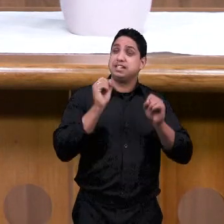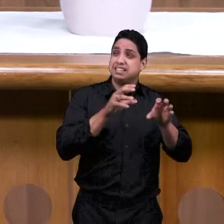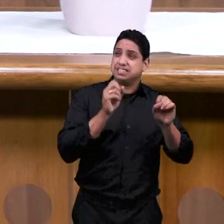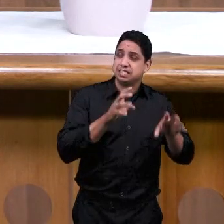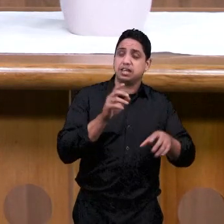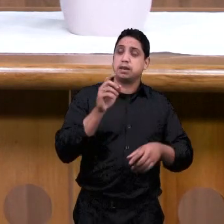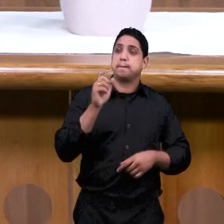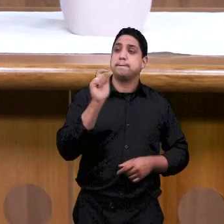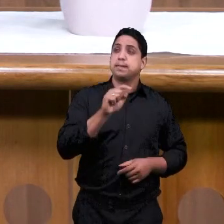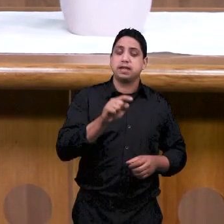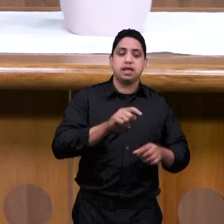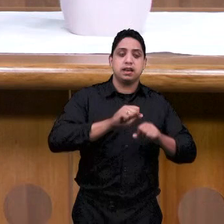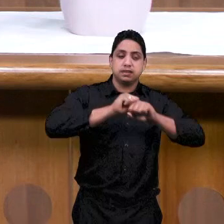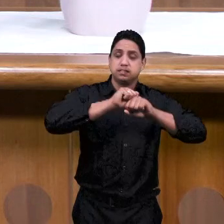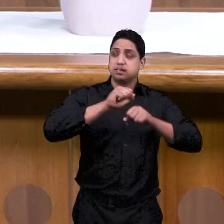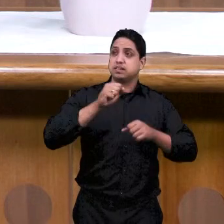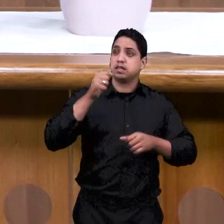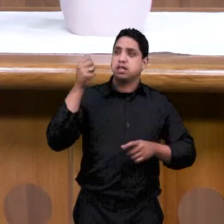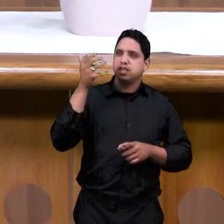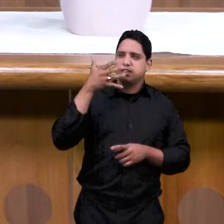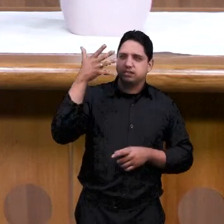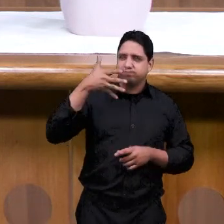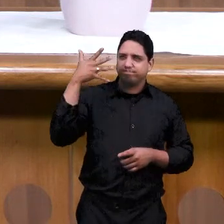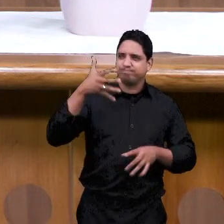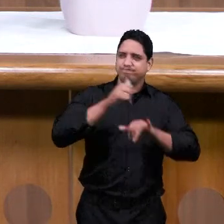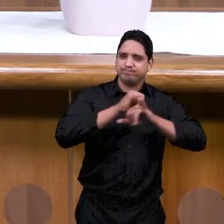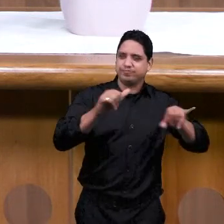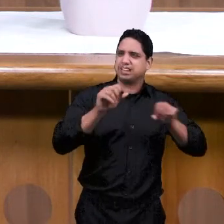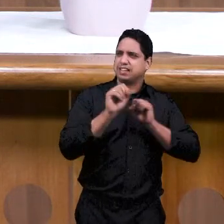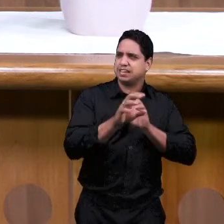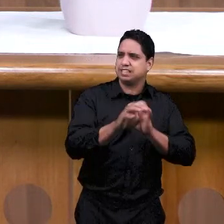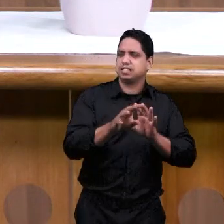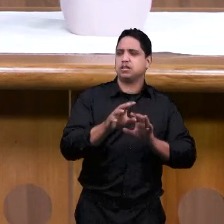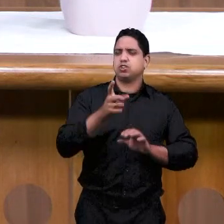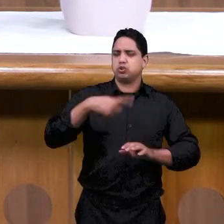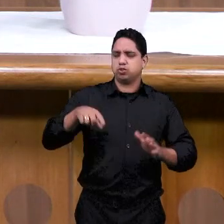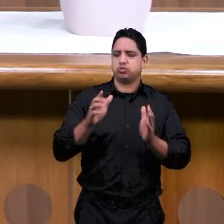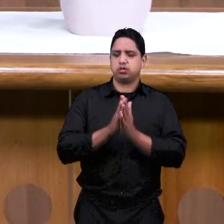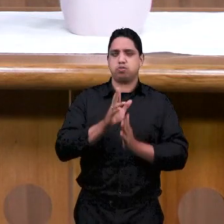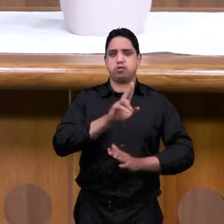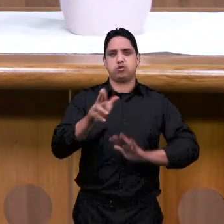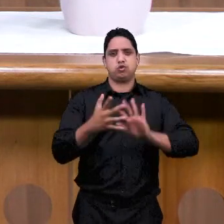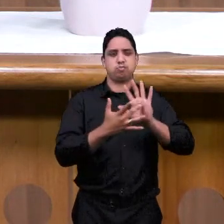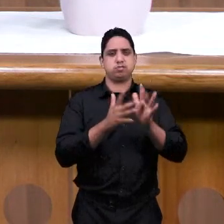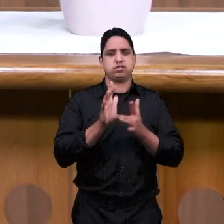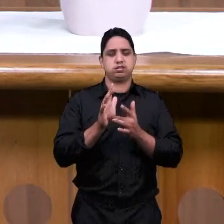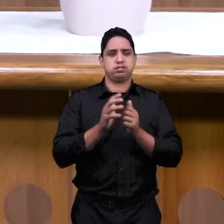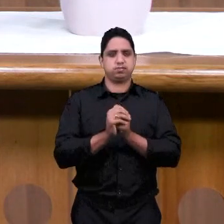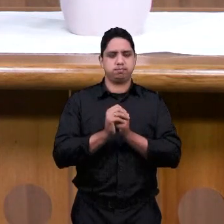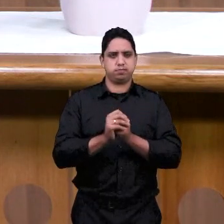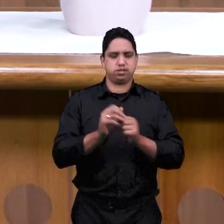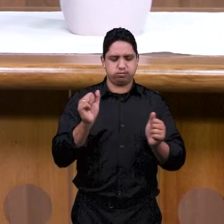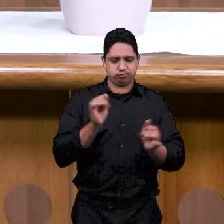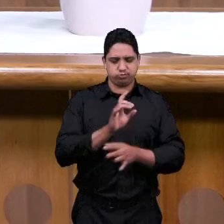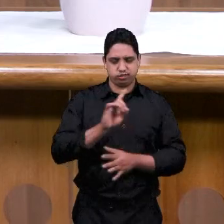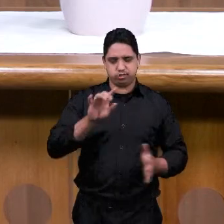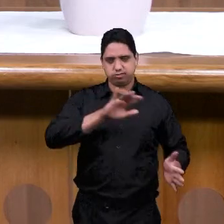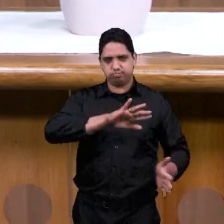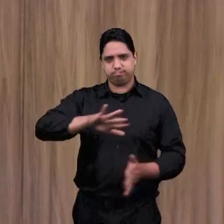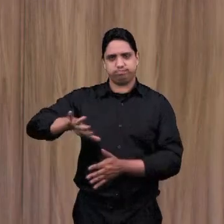aux enfants ta parole, ton enseignement. Nous prions au nom du Seigneur Jésus. Amen. Gloire à Dieu. Amen, mes